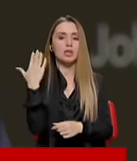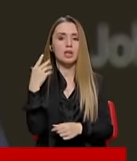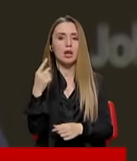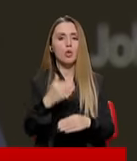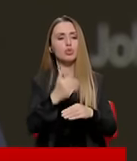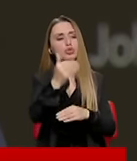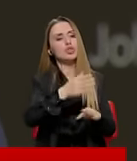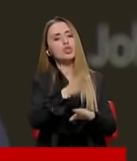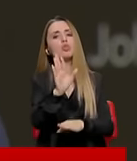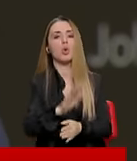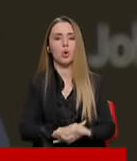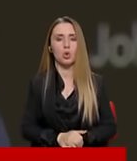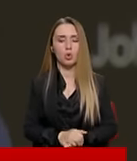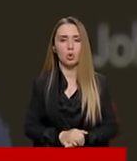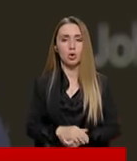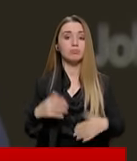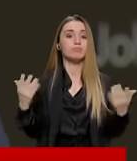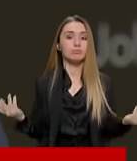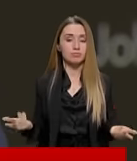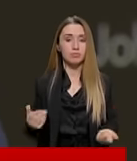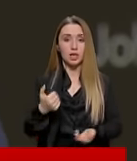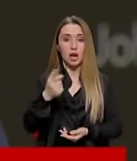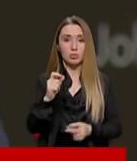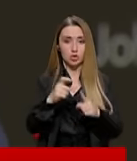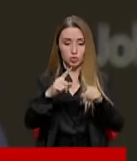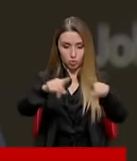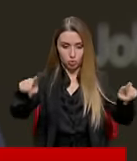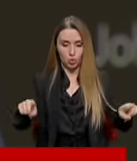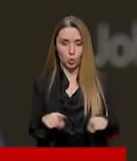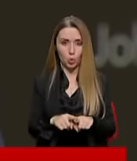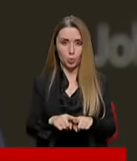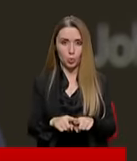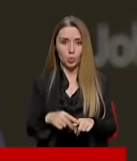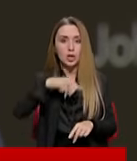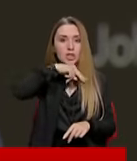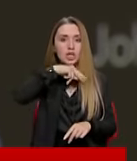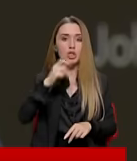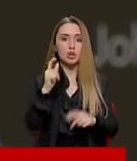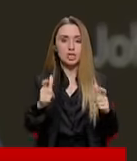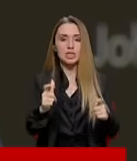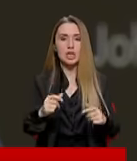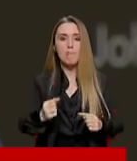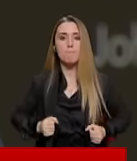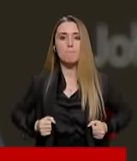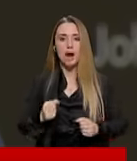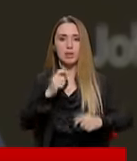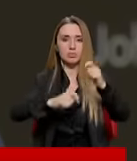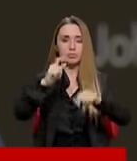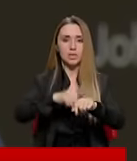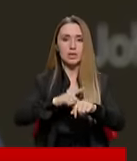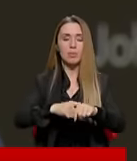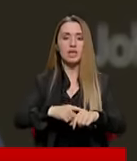dışına çıkmıyor yani 60 dönümlük Eee keçören ilçesine Biz Park yaparken